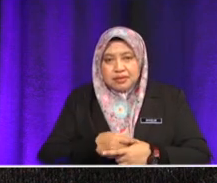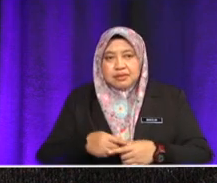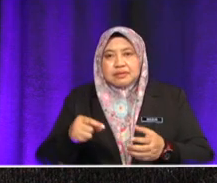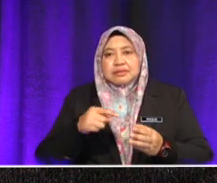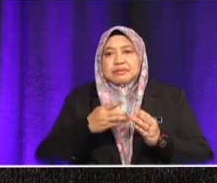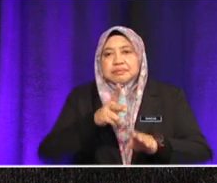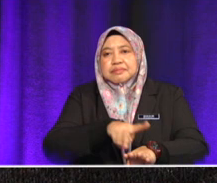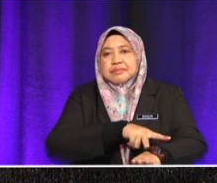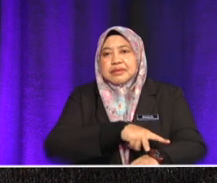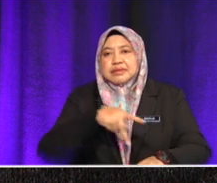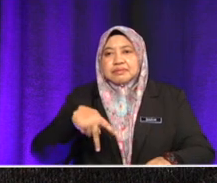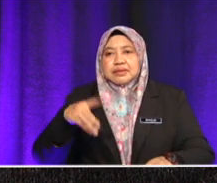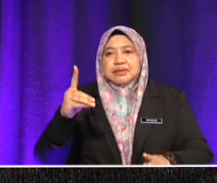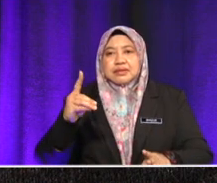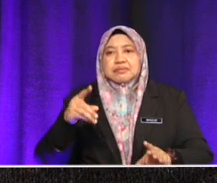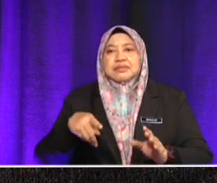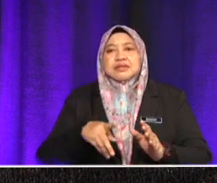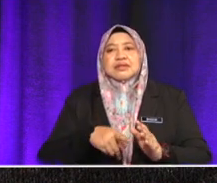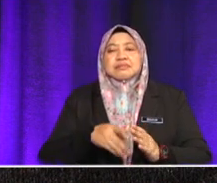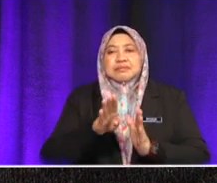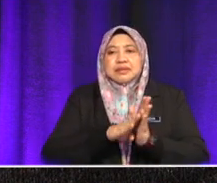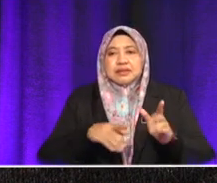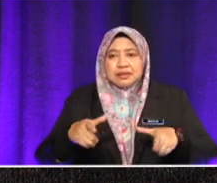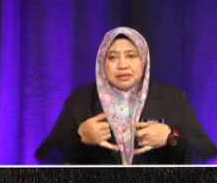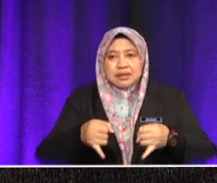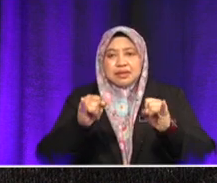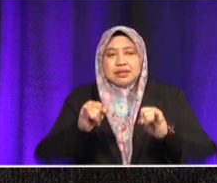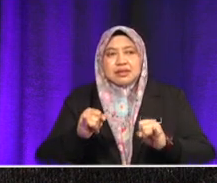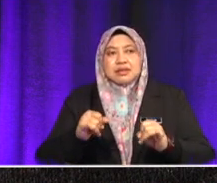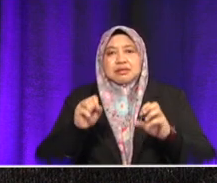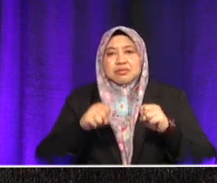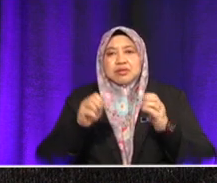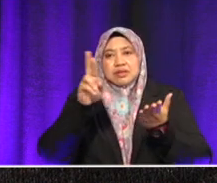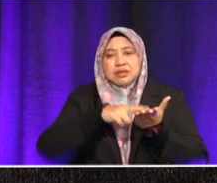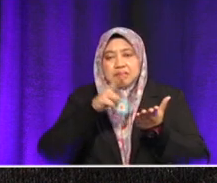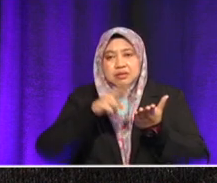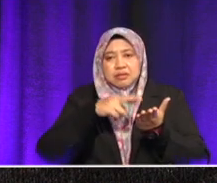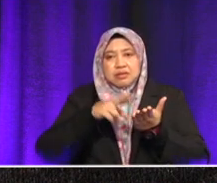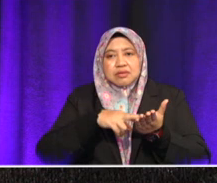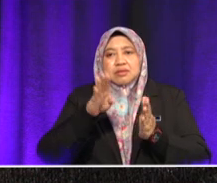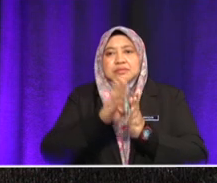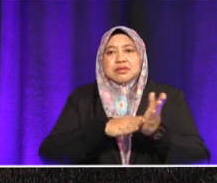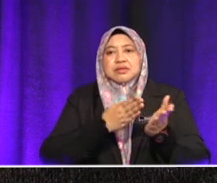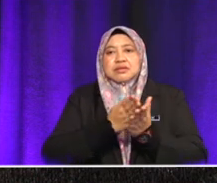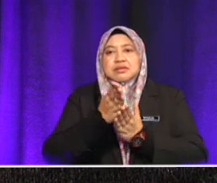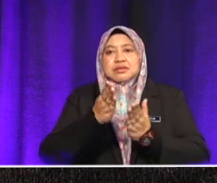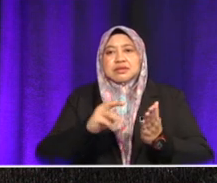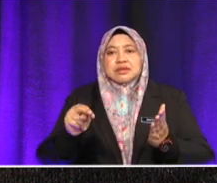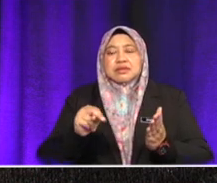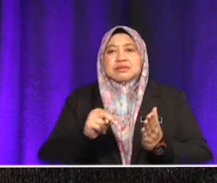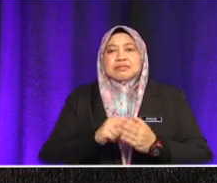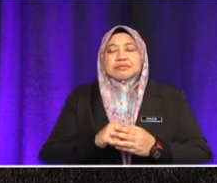dan kemudian mungkin juga kita boleh buat record secara berterusan borong-borong ini